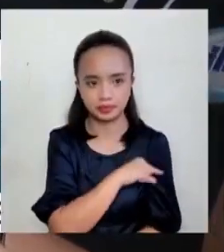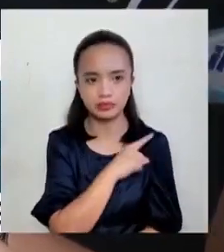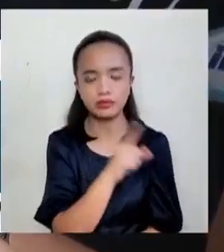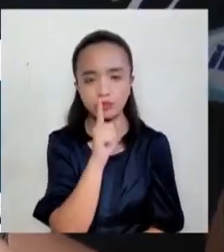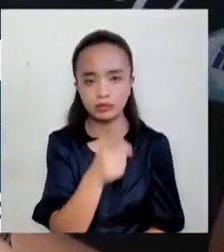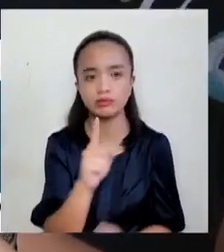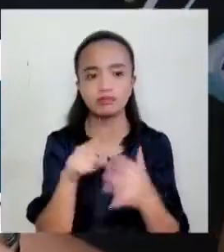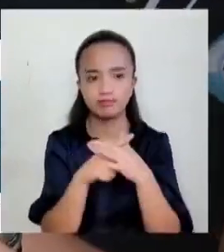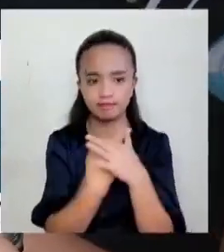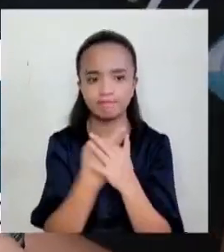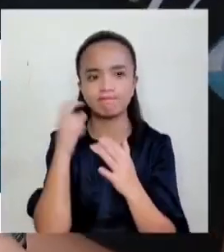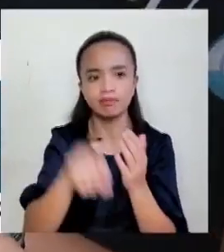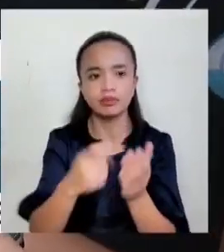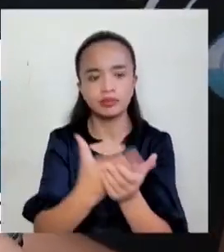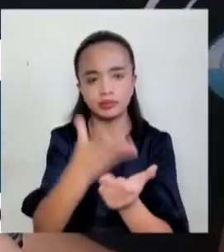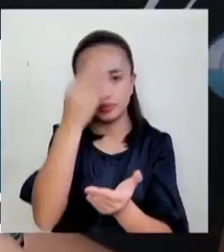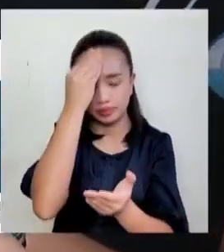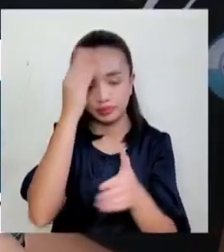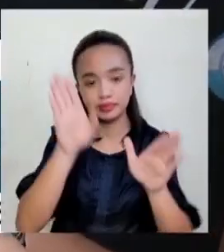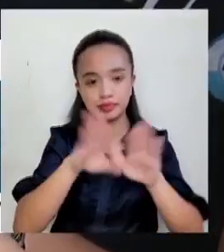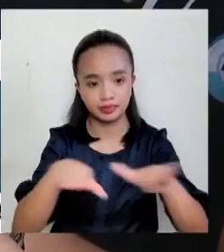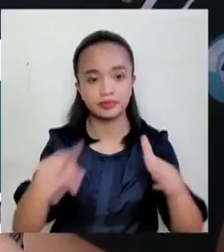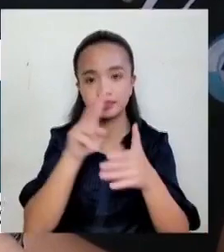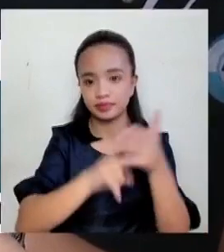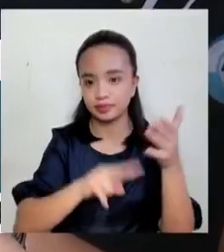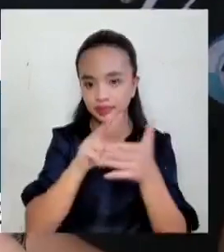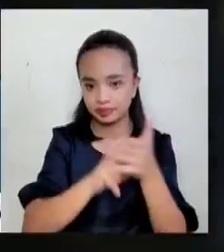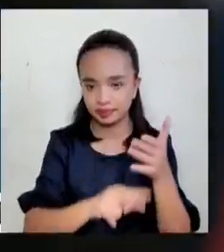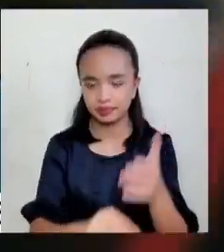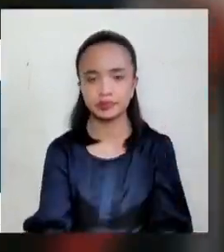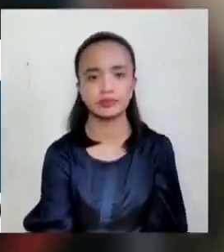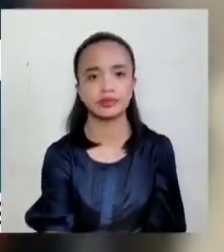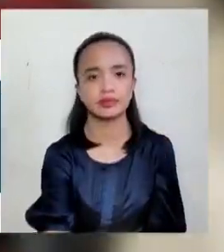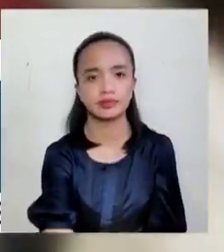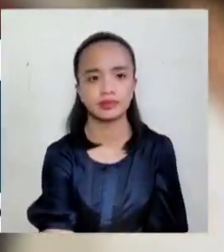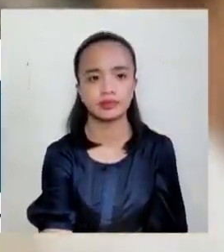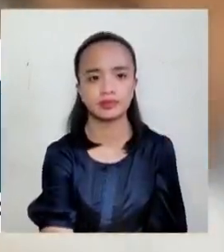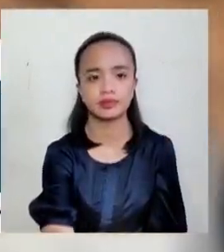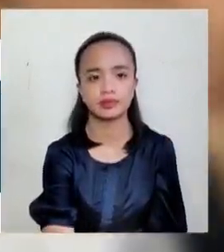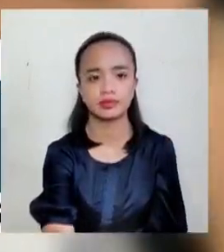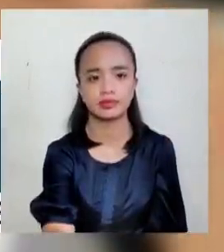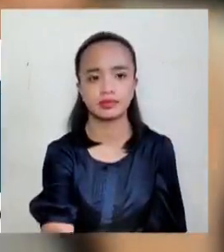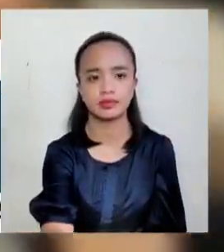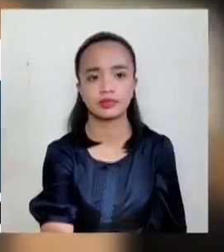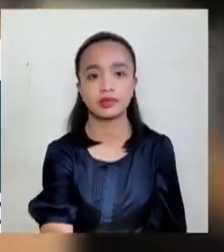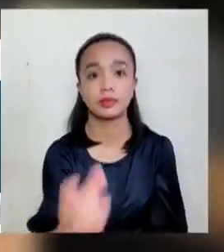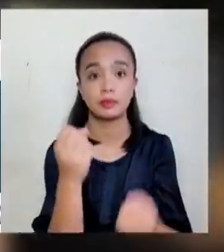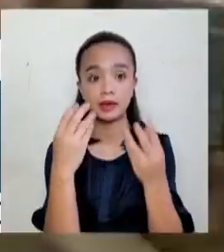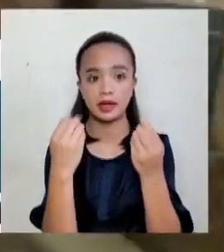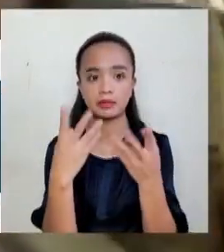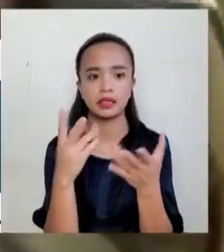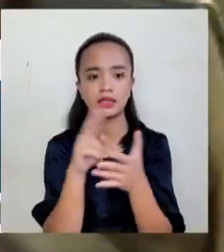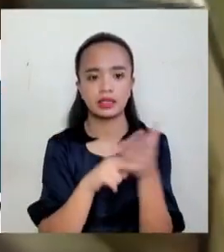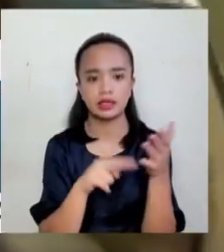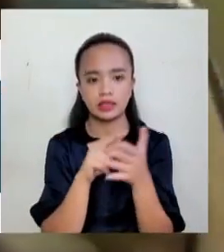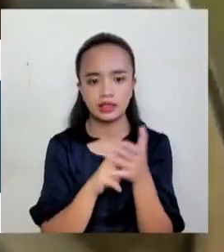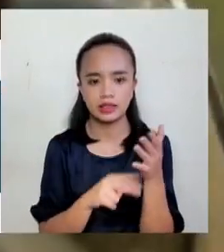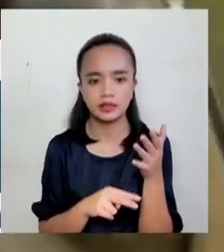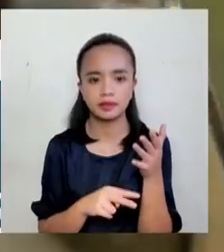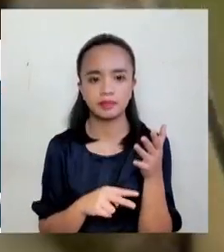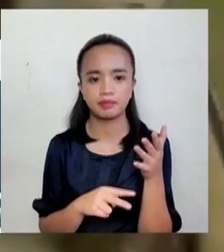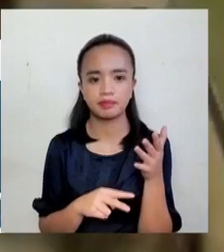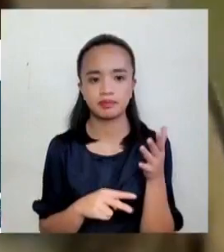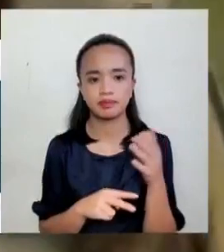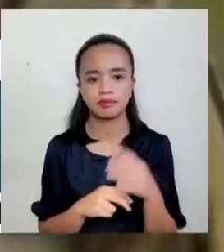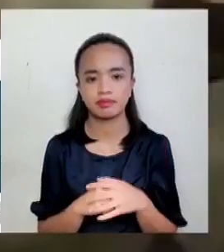dapat na matuto ang mga bata magbasa. And marami talaga tayong mga non-readers at saka marami tayong mga